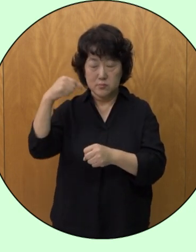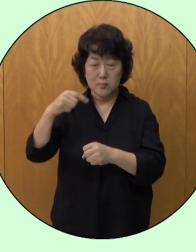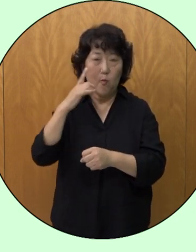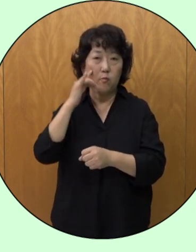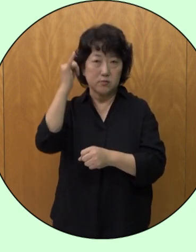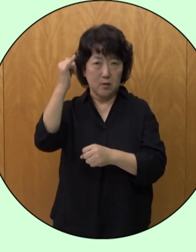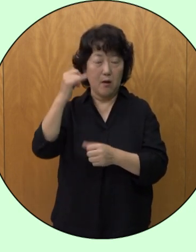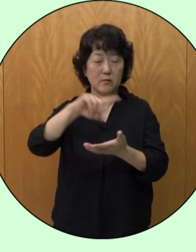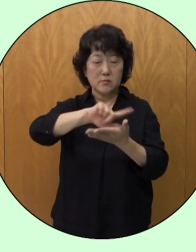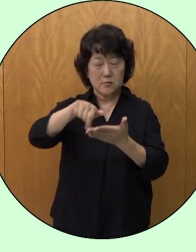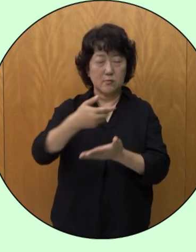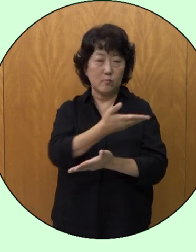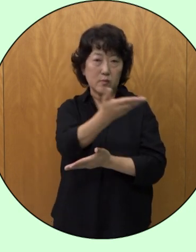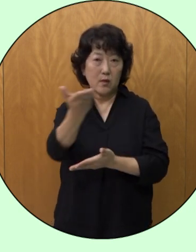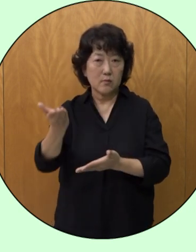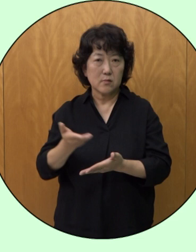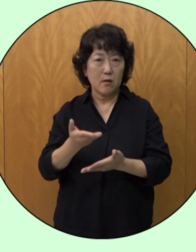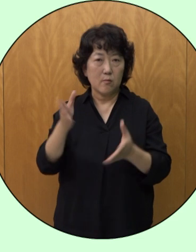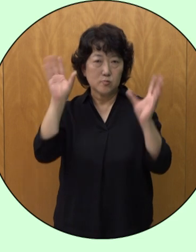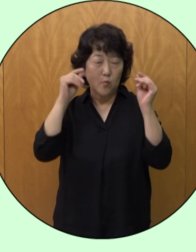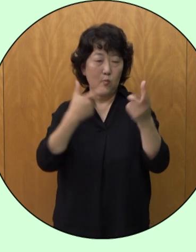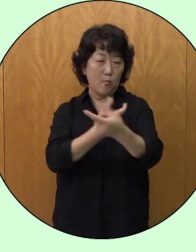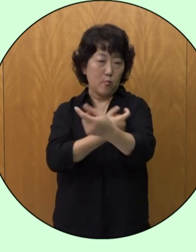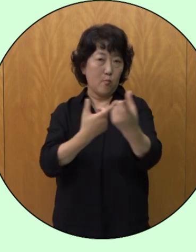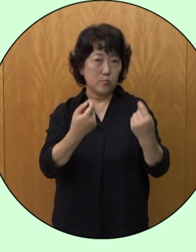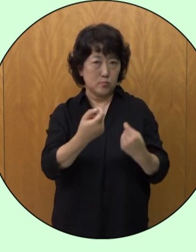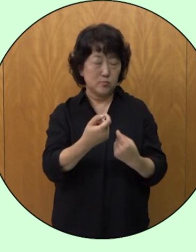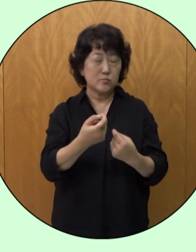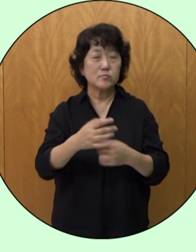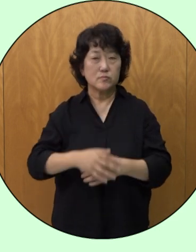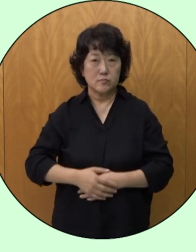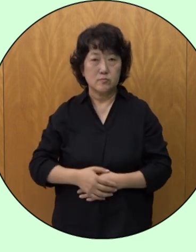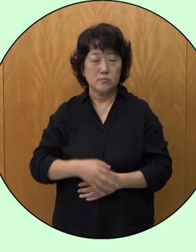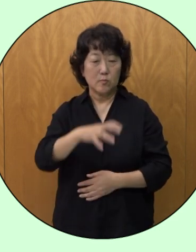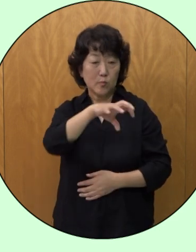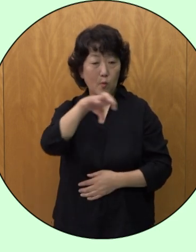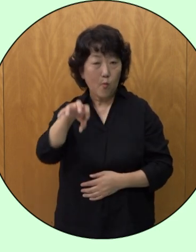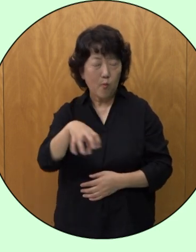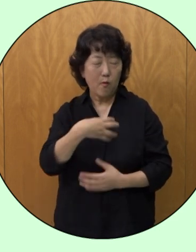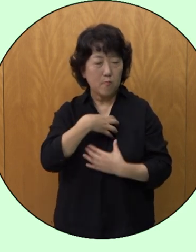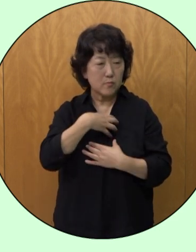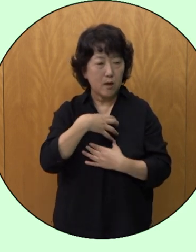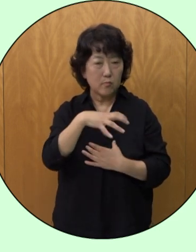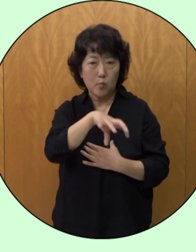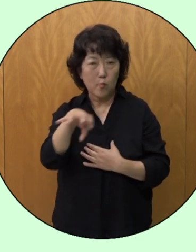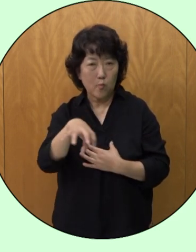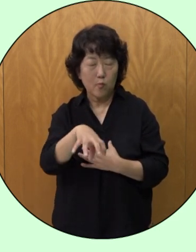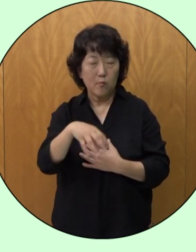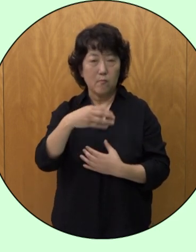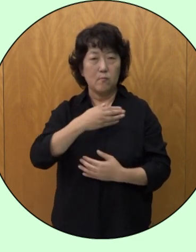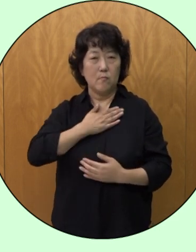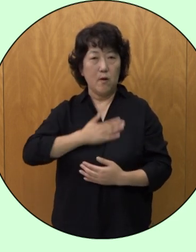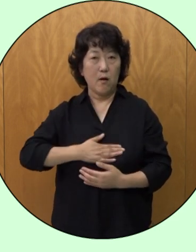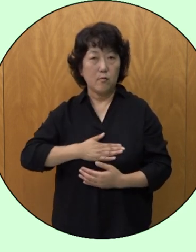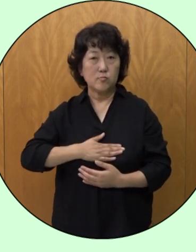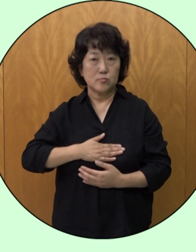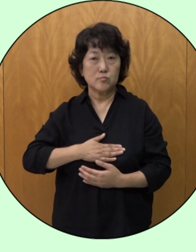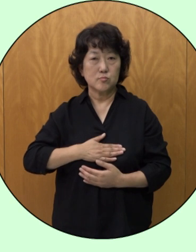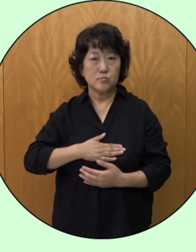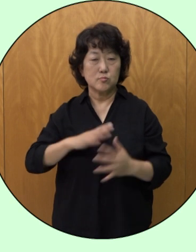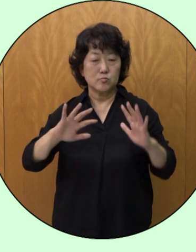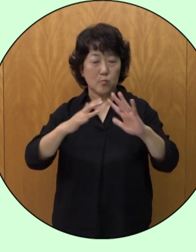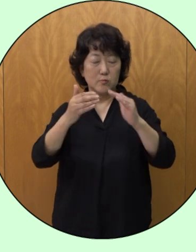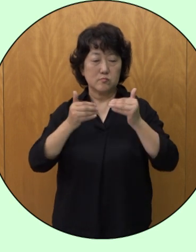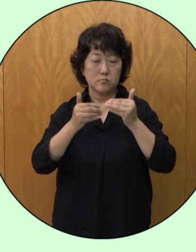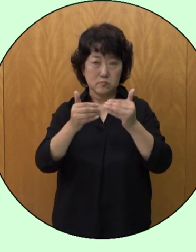者、地域の皆さんで共有をしていただき、どこが危ないのかを認識しておく取り組